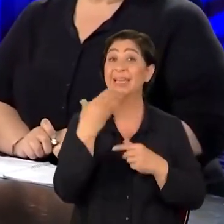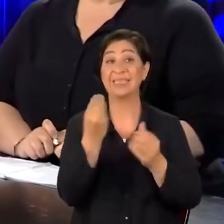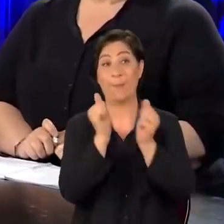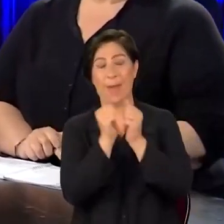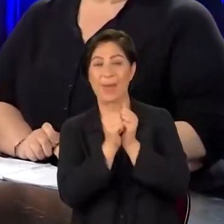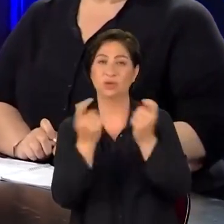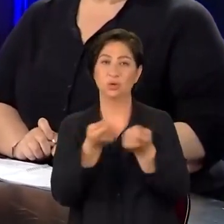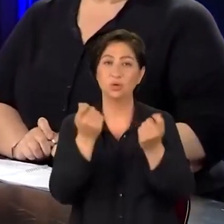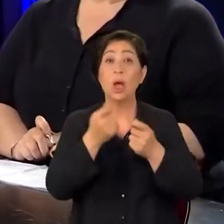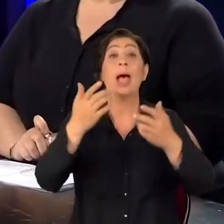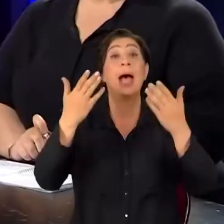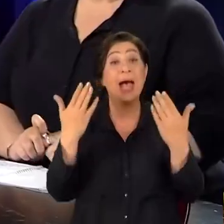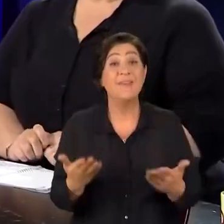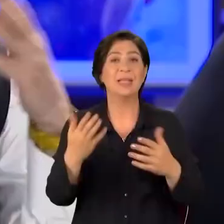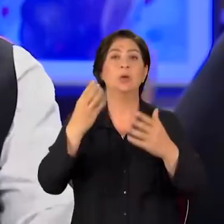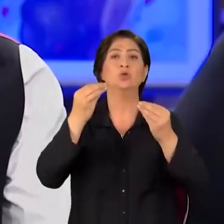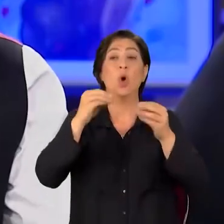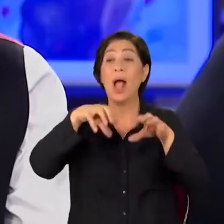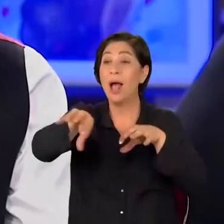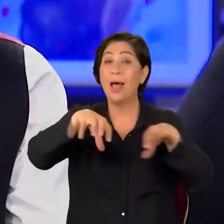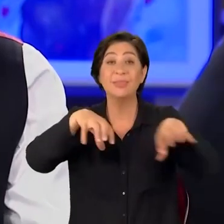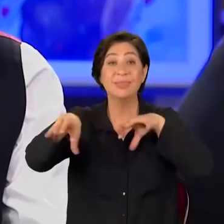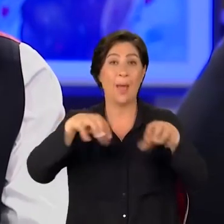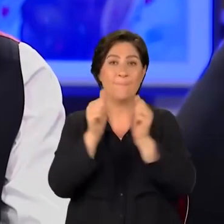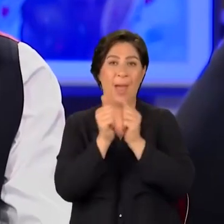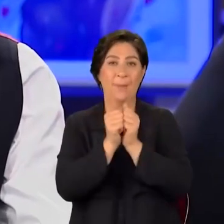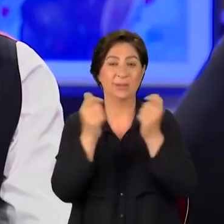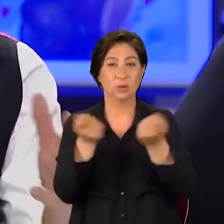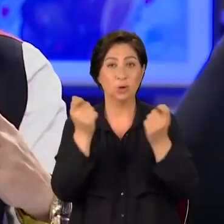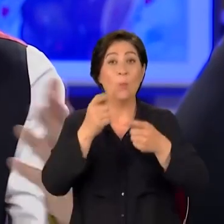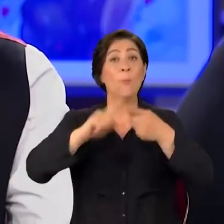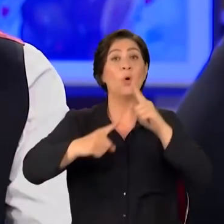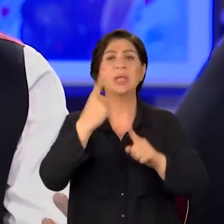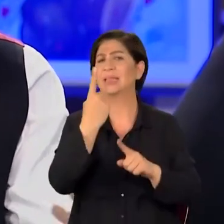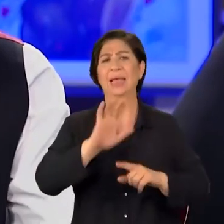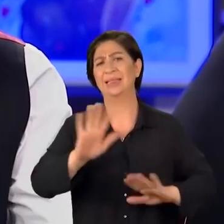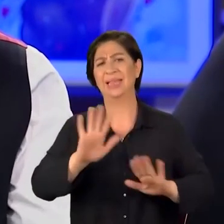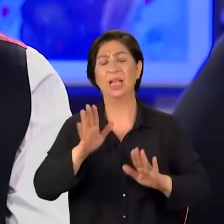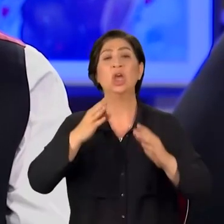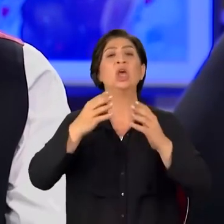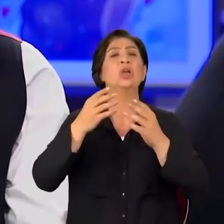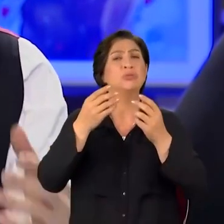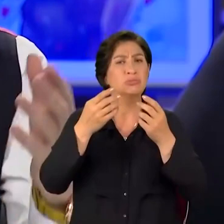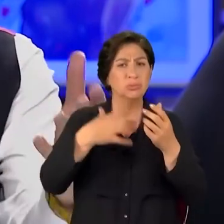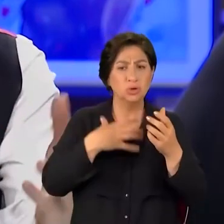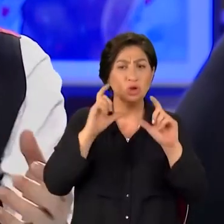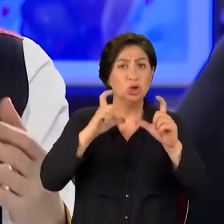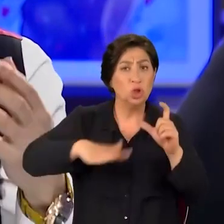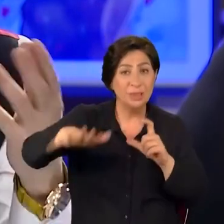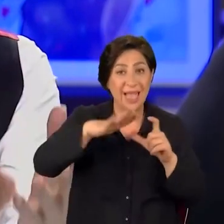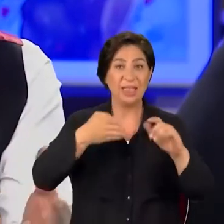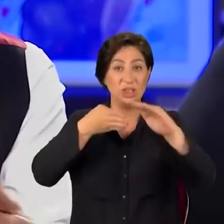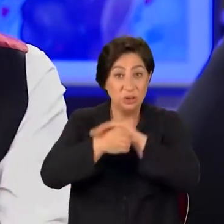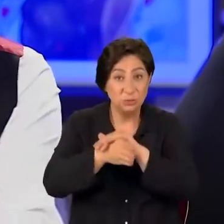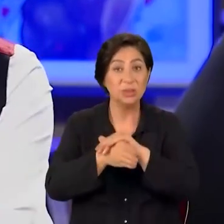bugün gençlerle çalışıyorsun. Hakikaten gençlerle birçok alanda çalışıyorsun. Sadece politika değil hayır, galiba. Girişimcilik, bize, sosyal